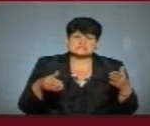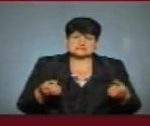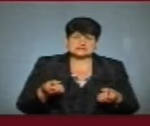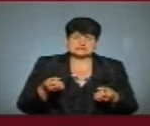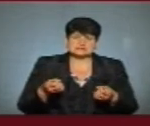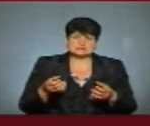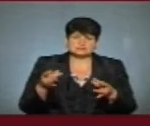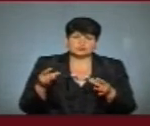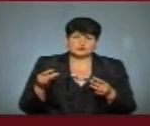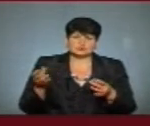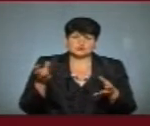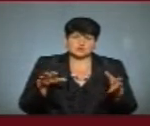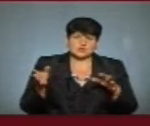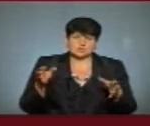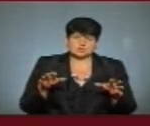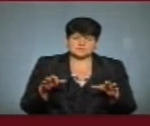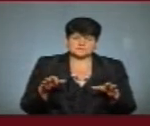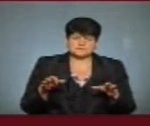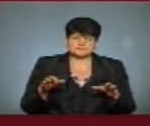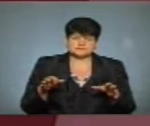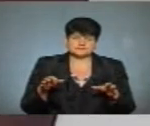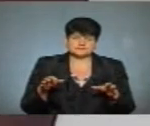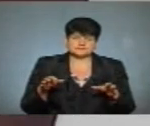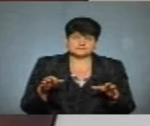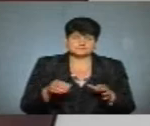вступає, штукатурка стає.